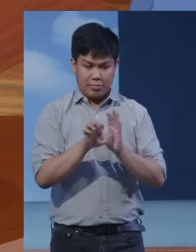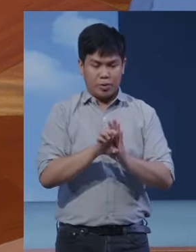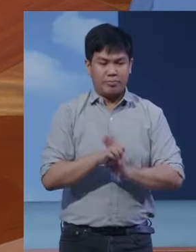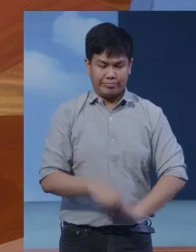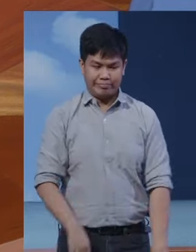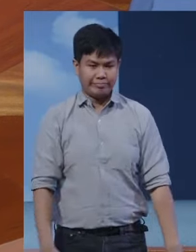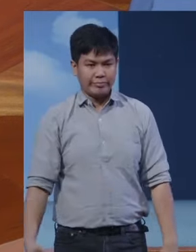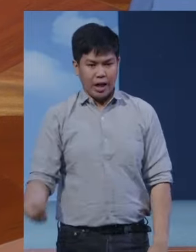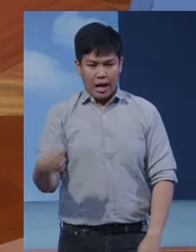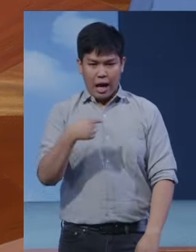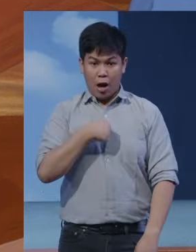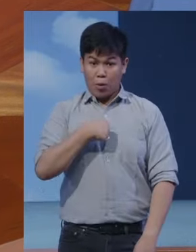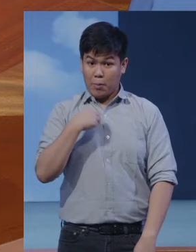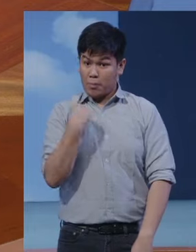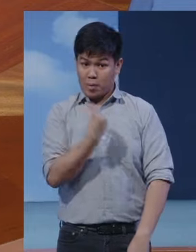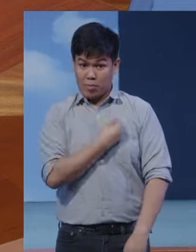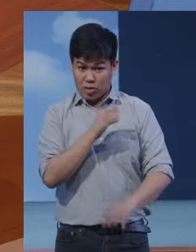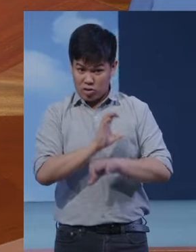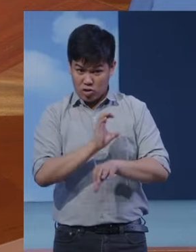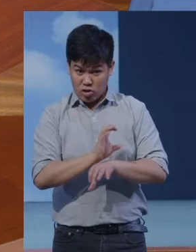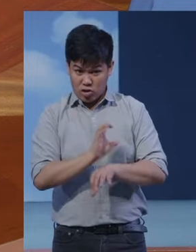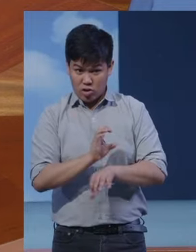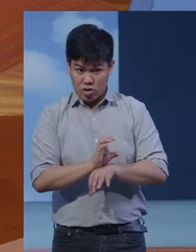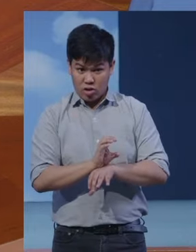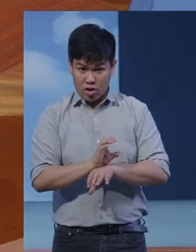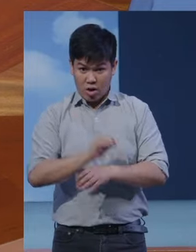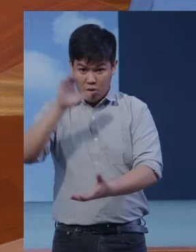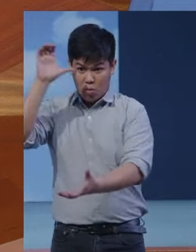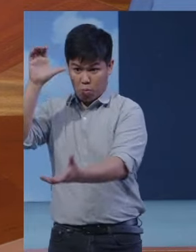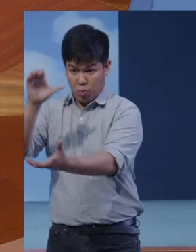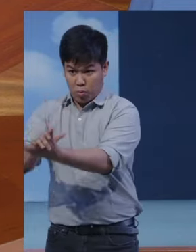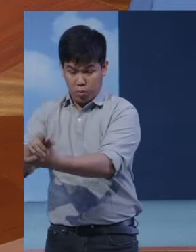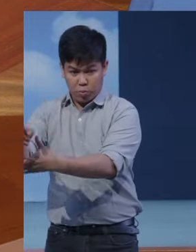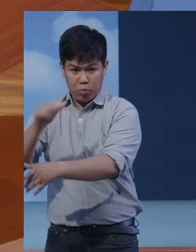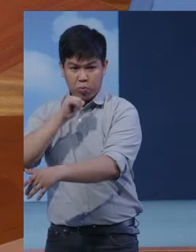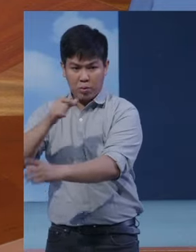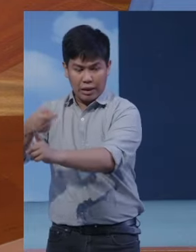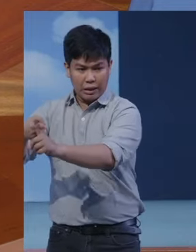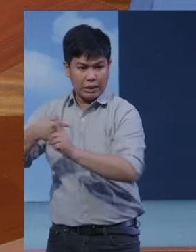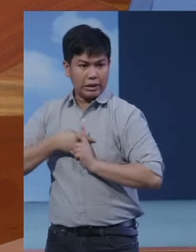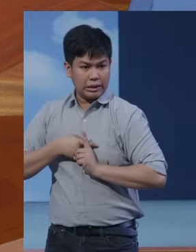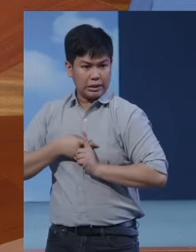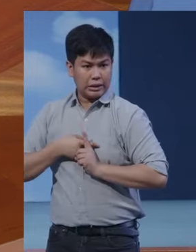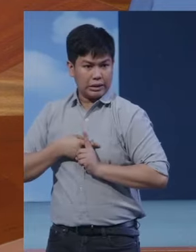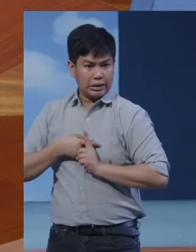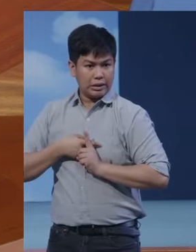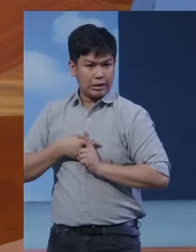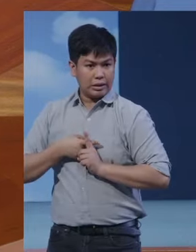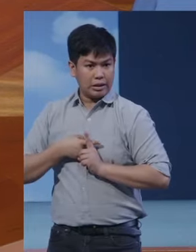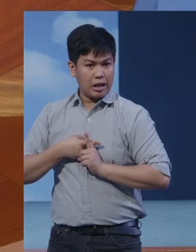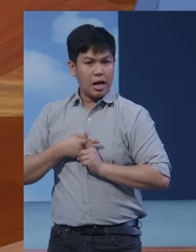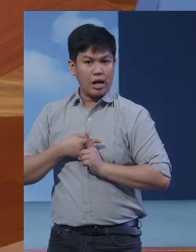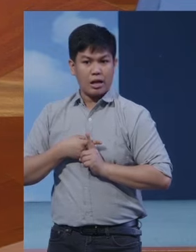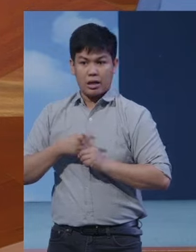ang sitwasyon dito mag-asawa Kayo yyung isa naging Kristiyano Iyung isa